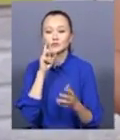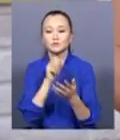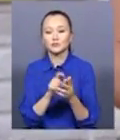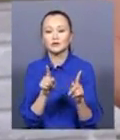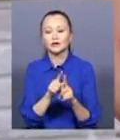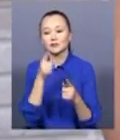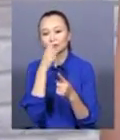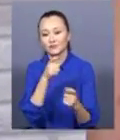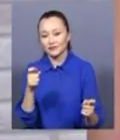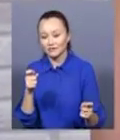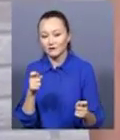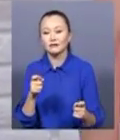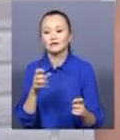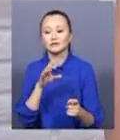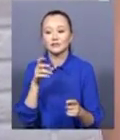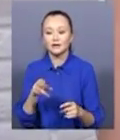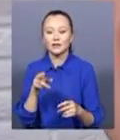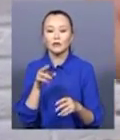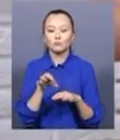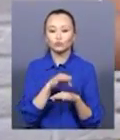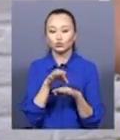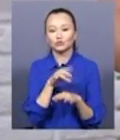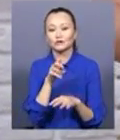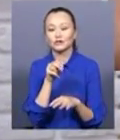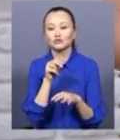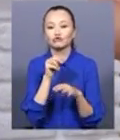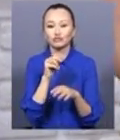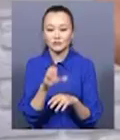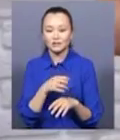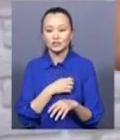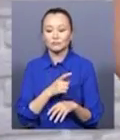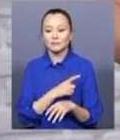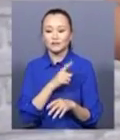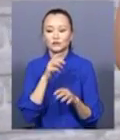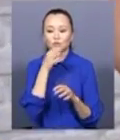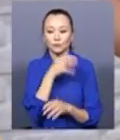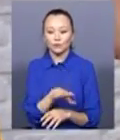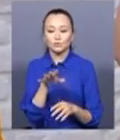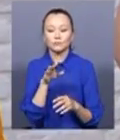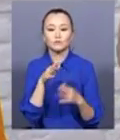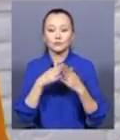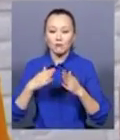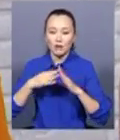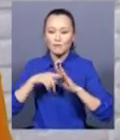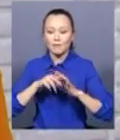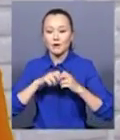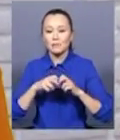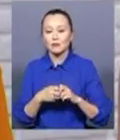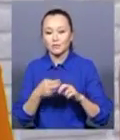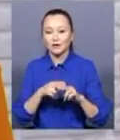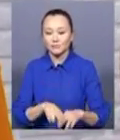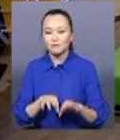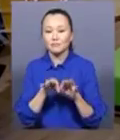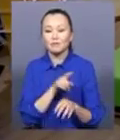такие объявления, как серии «Муж на час». Наши мастера решат любую бытовую проблему. И именно такие